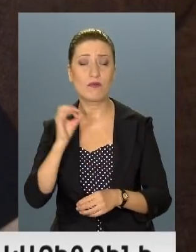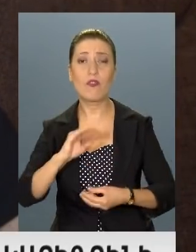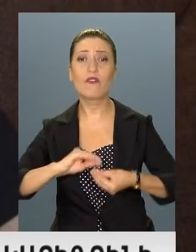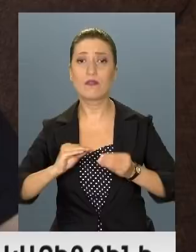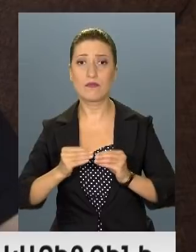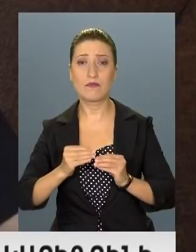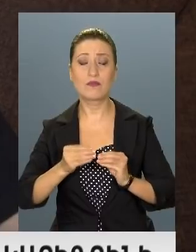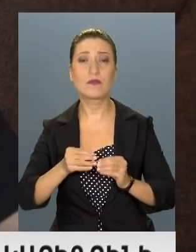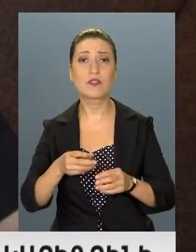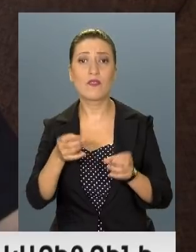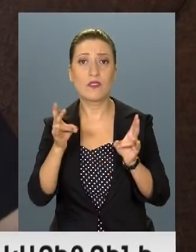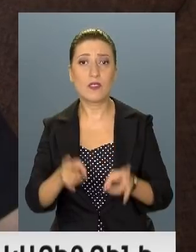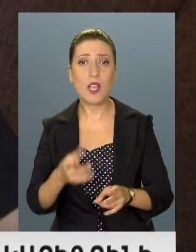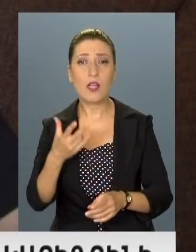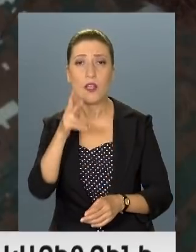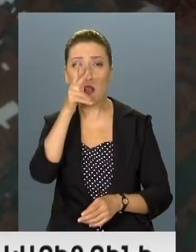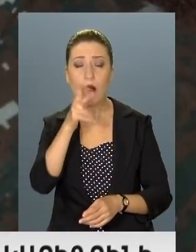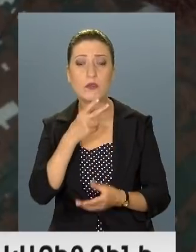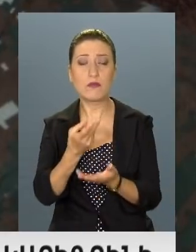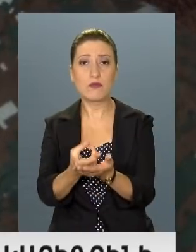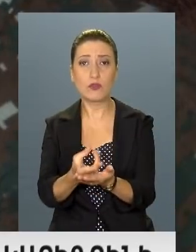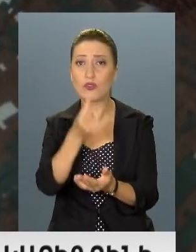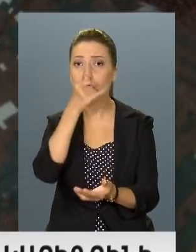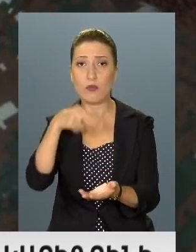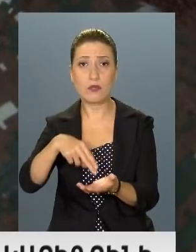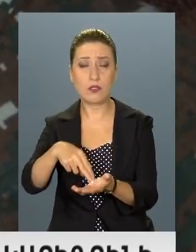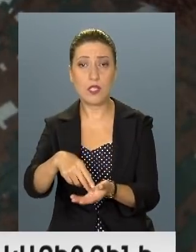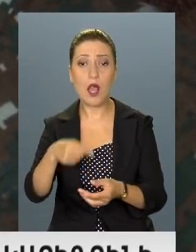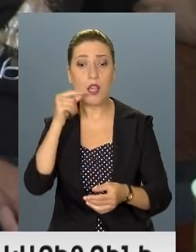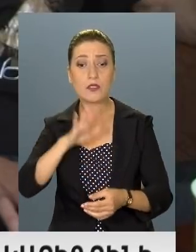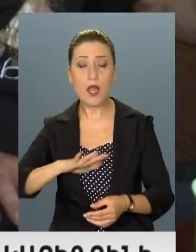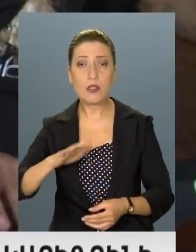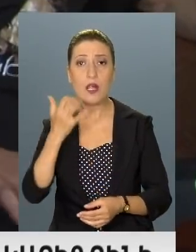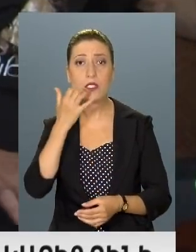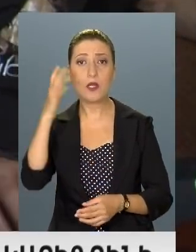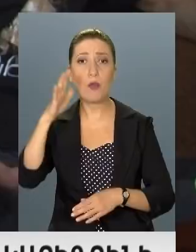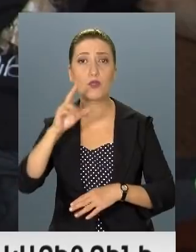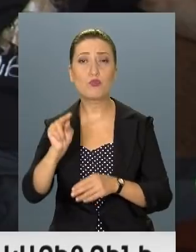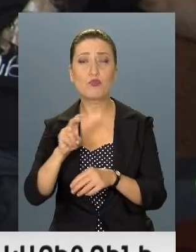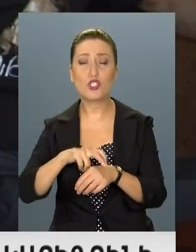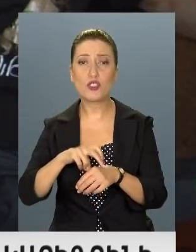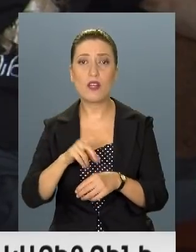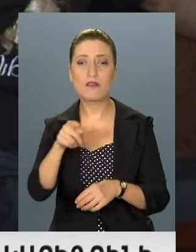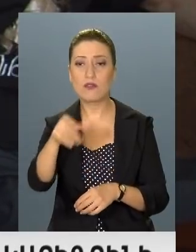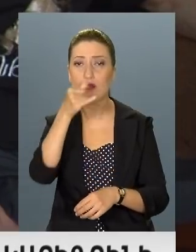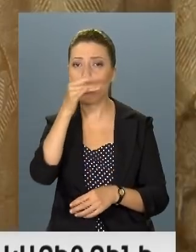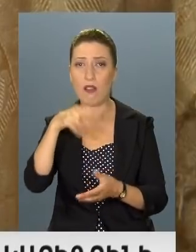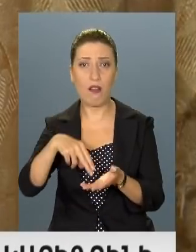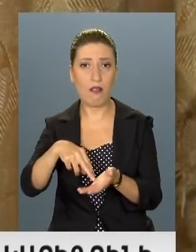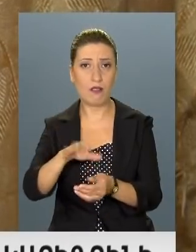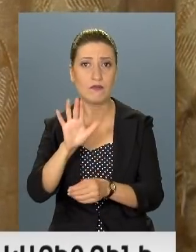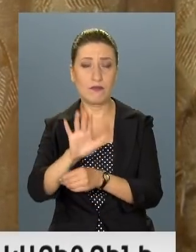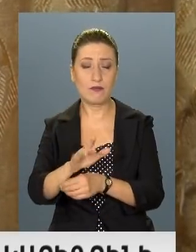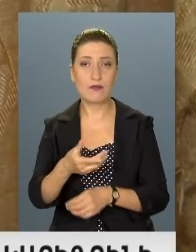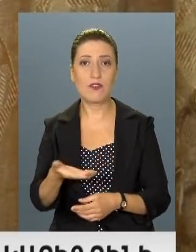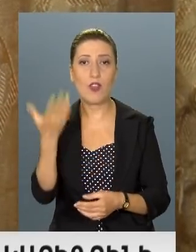Հայկը։ 3 ամիս ամբողջովին անշարժ մնալուց հետո թե տեղի թե արտասահմանի բժիշկները քայլելու ոչ մի հնարավորություն չէին տեսնում։